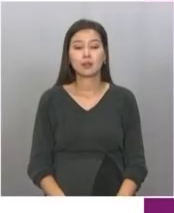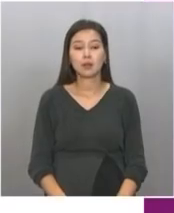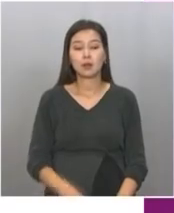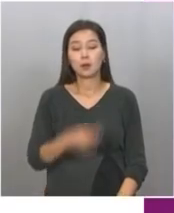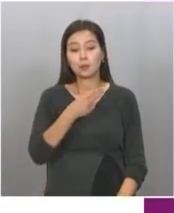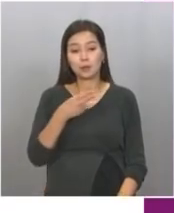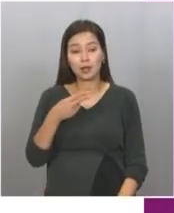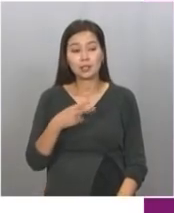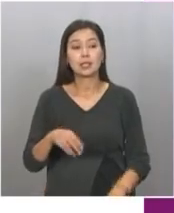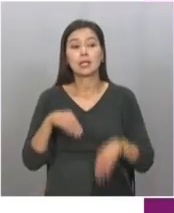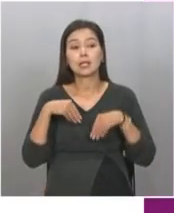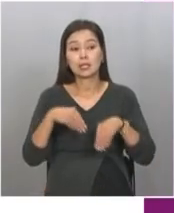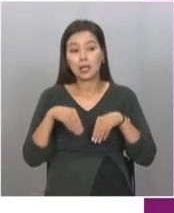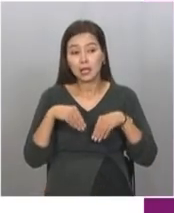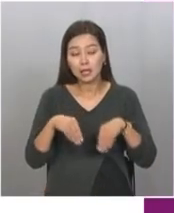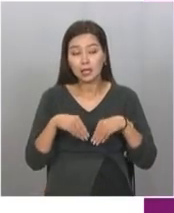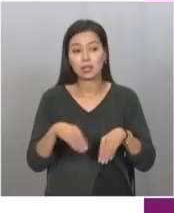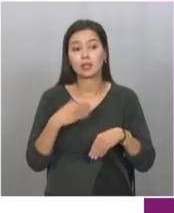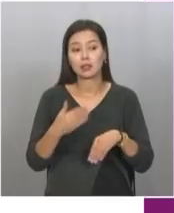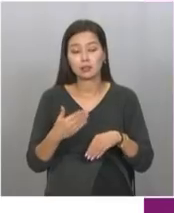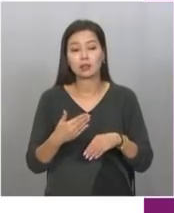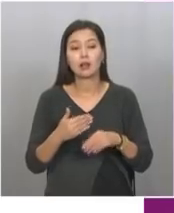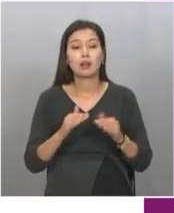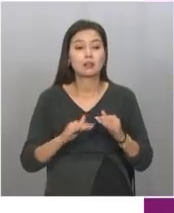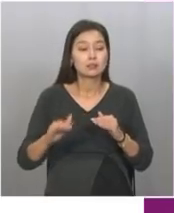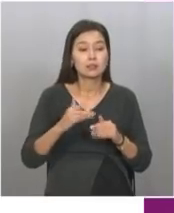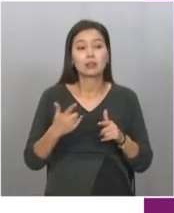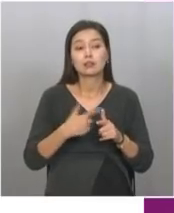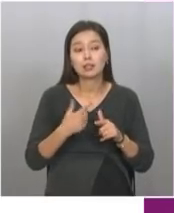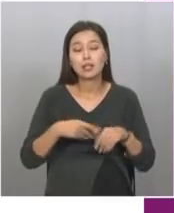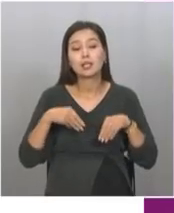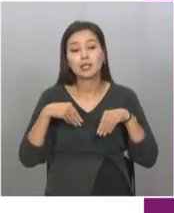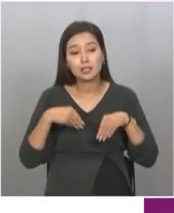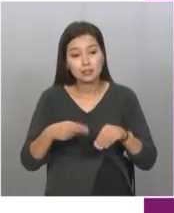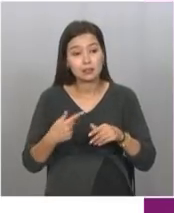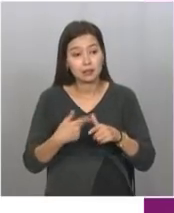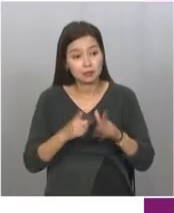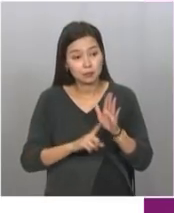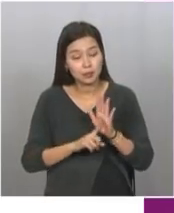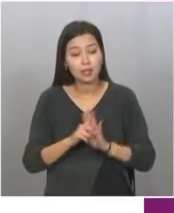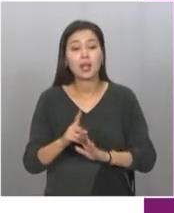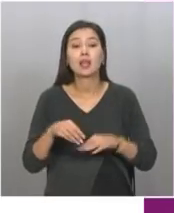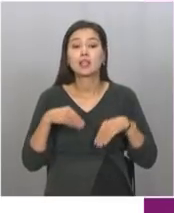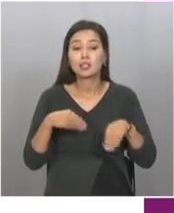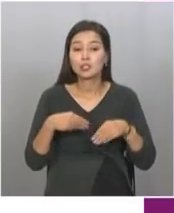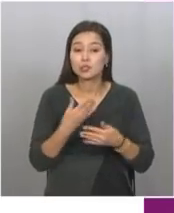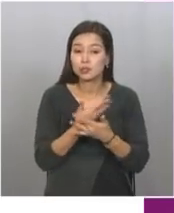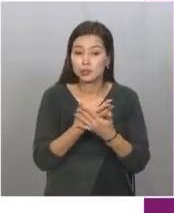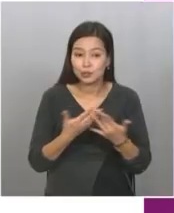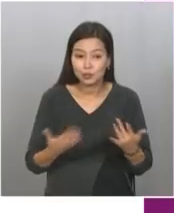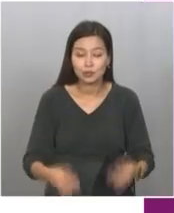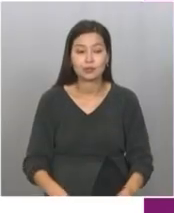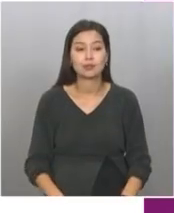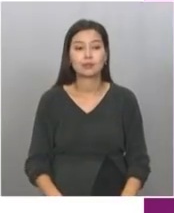Мәтін егінді алқапты егіс деп аталатындығынан басталады. Әрі қарай егістің түрлері